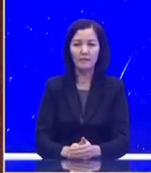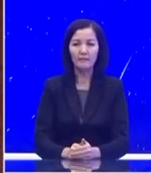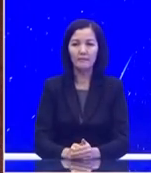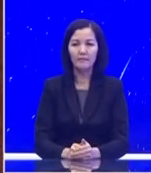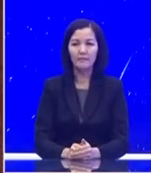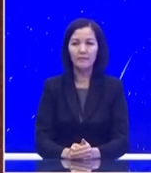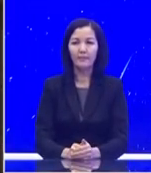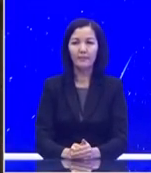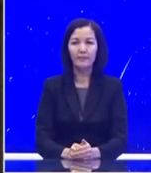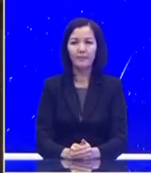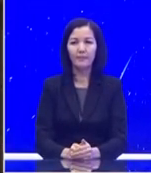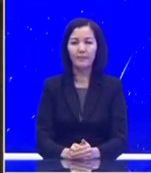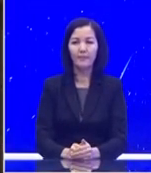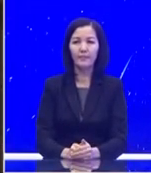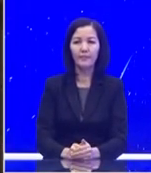келтірмейді.